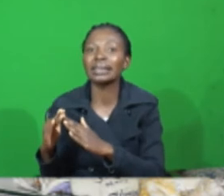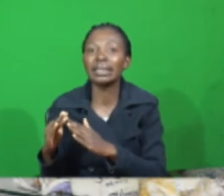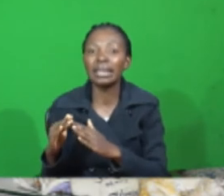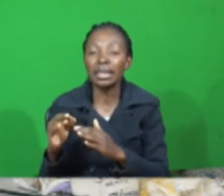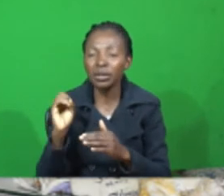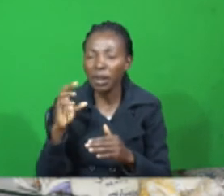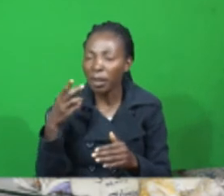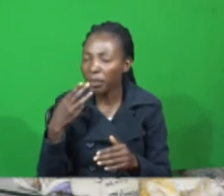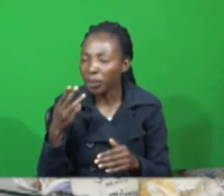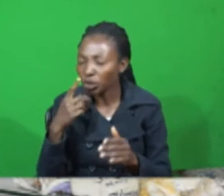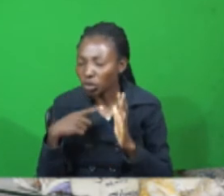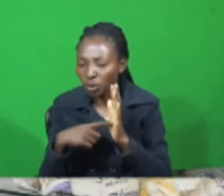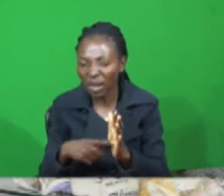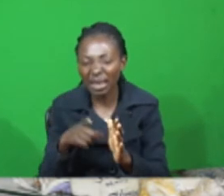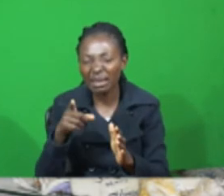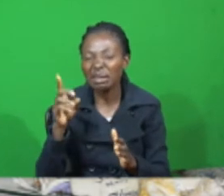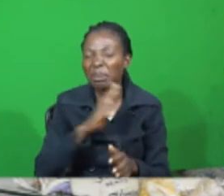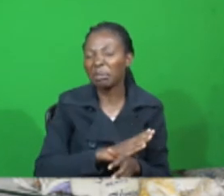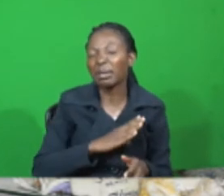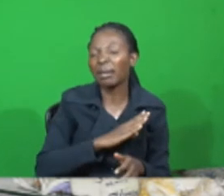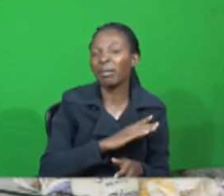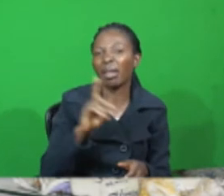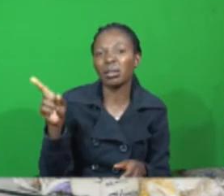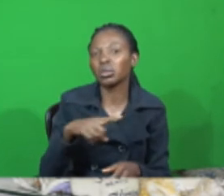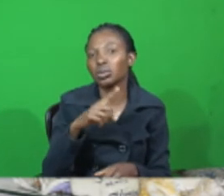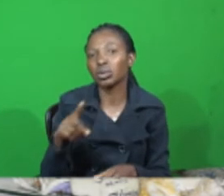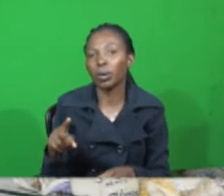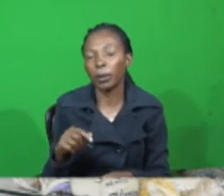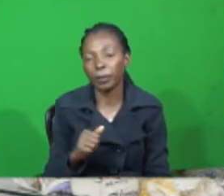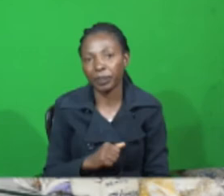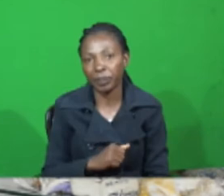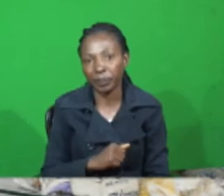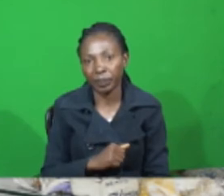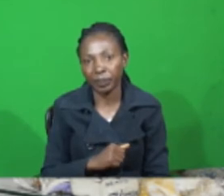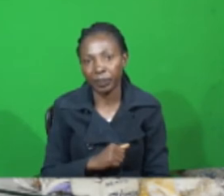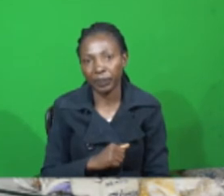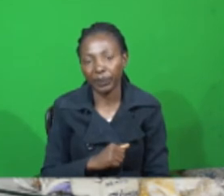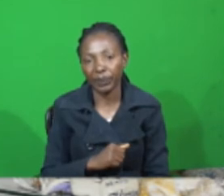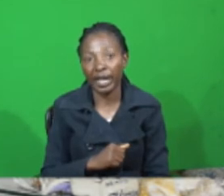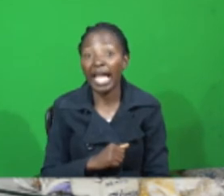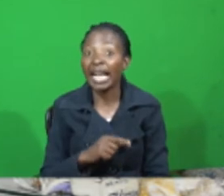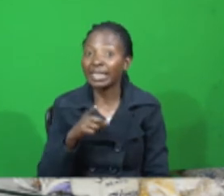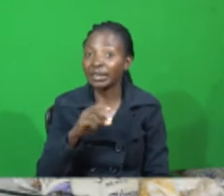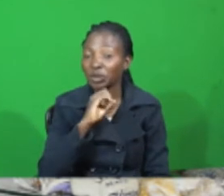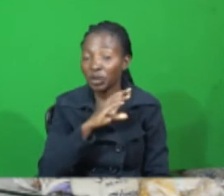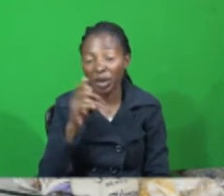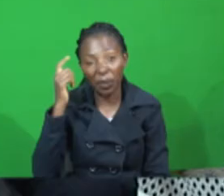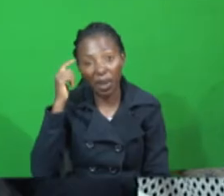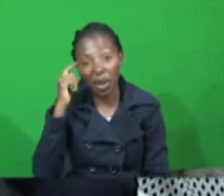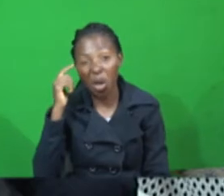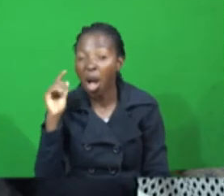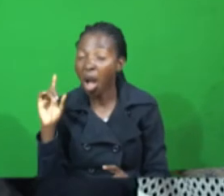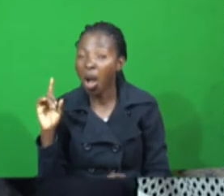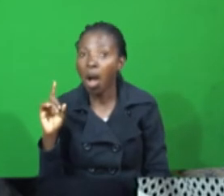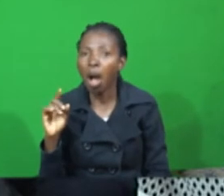kuti kahunu kakadai hakatarisiro. Ipapapo mufundisi. Nyaya itukuiza mafambira